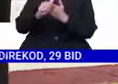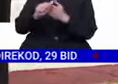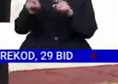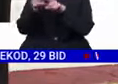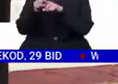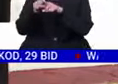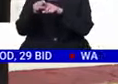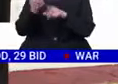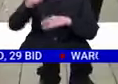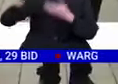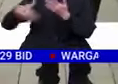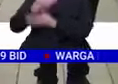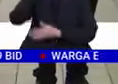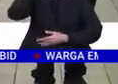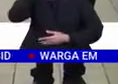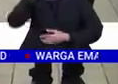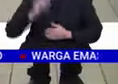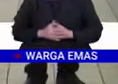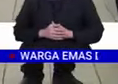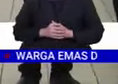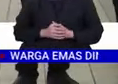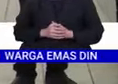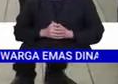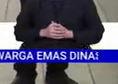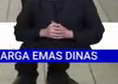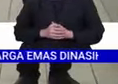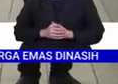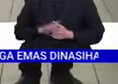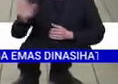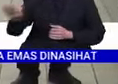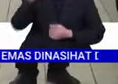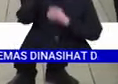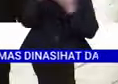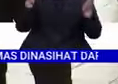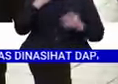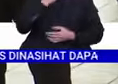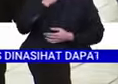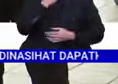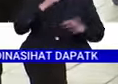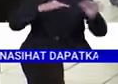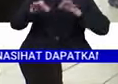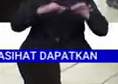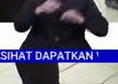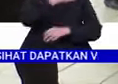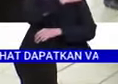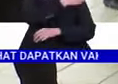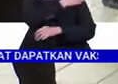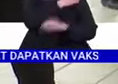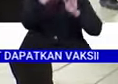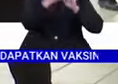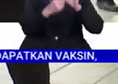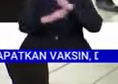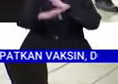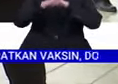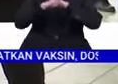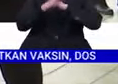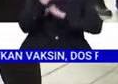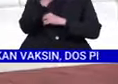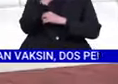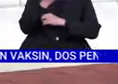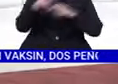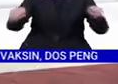kita semua tahu Beliau berkata demikian di Ipoh jelasnya pemerkosaan pematuhan larangan merokok